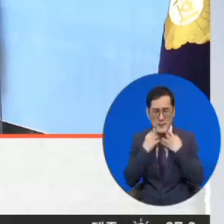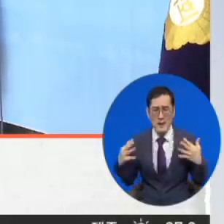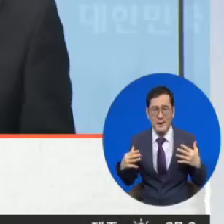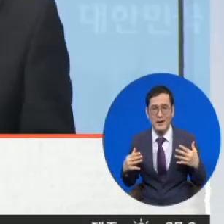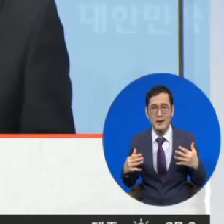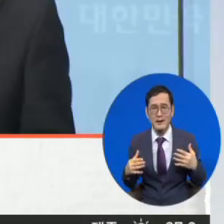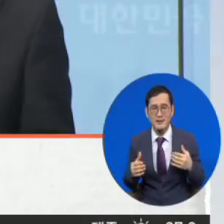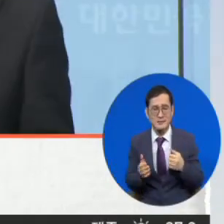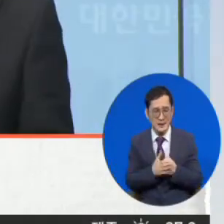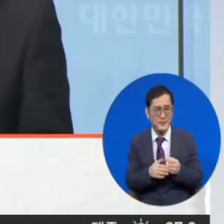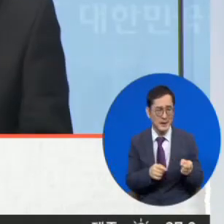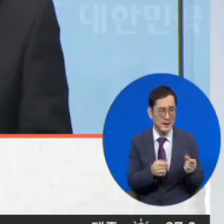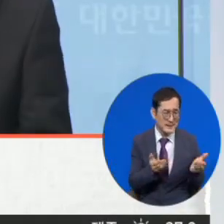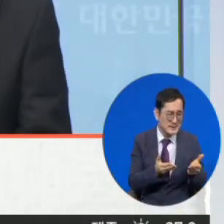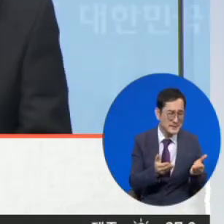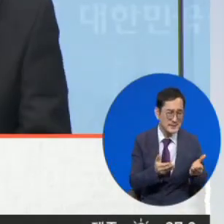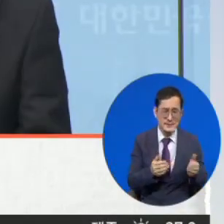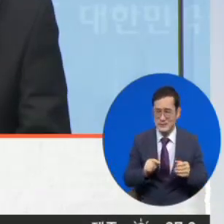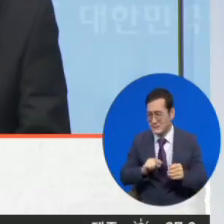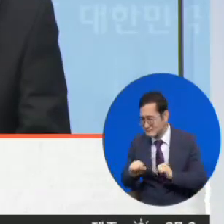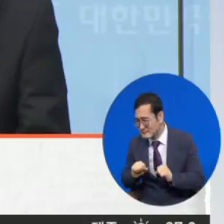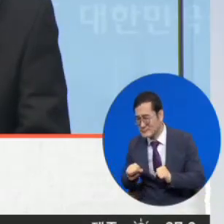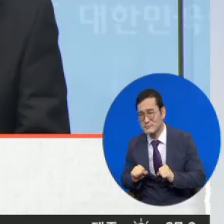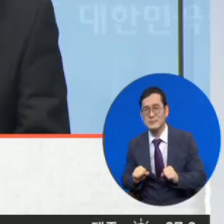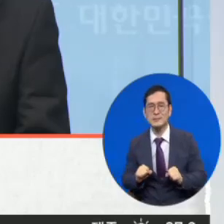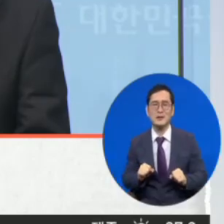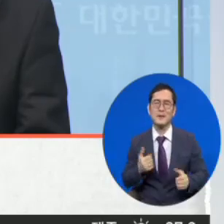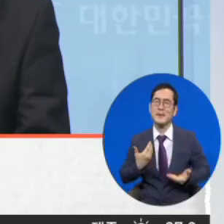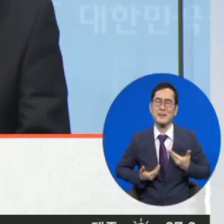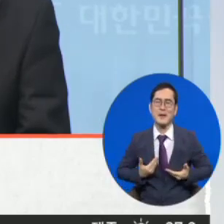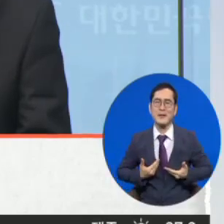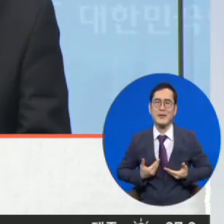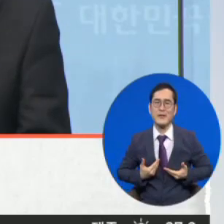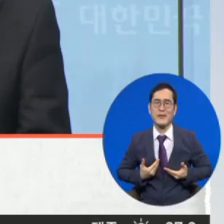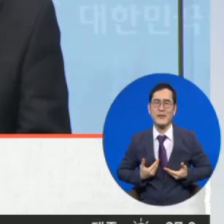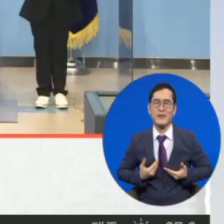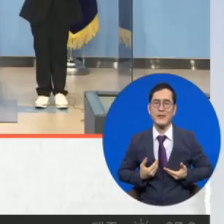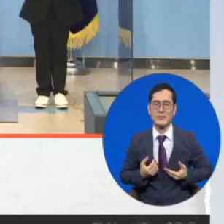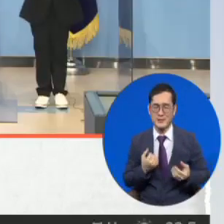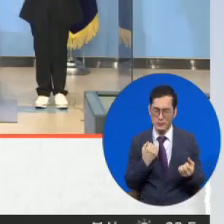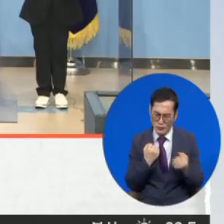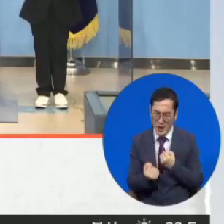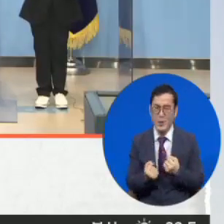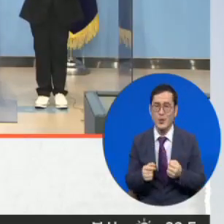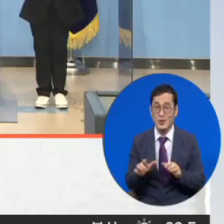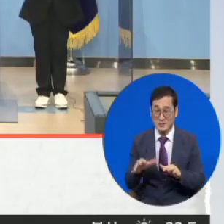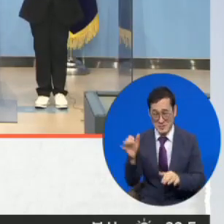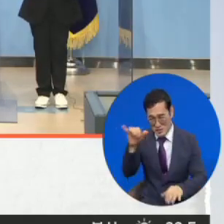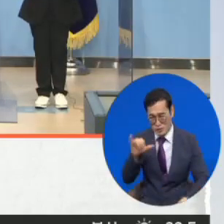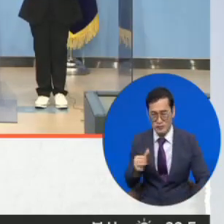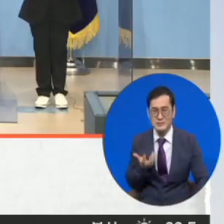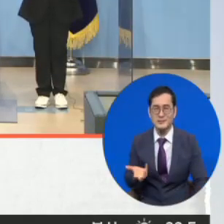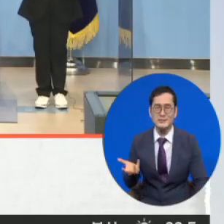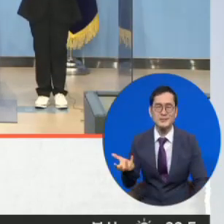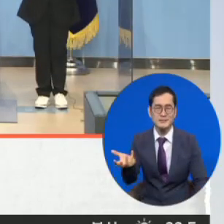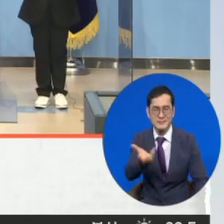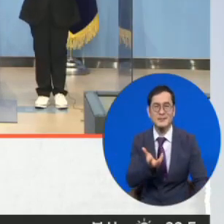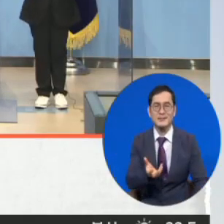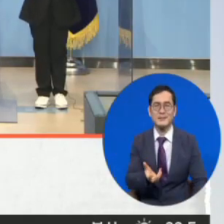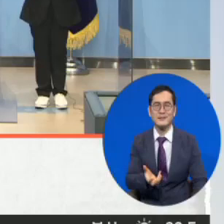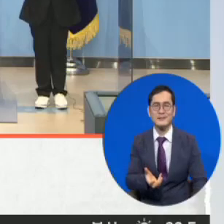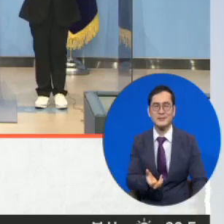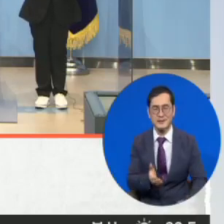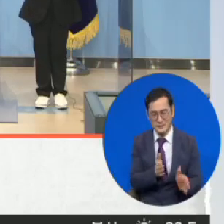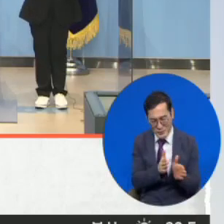제약 속에서도 저렇게 3박 4일 동안 굉장히 빡빡한 일정으로 전국 순회 방문을 하게 되고요. 좀한 가지 좀